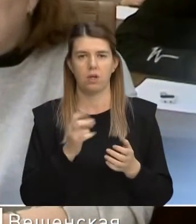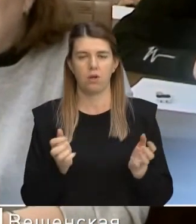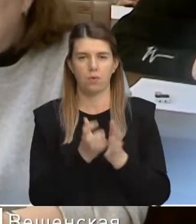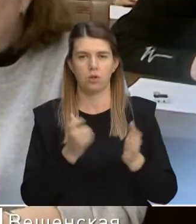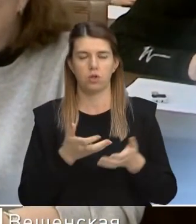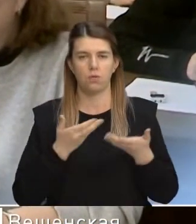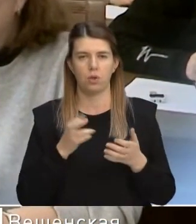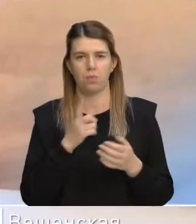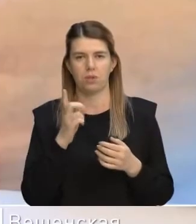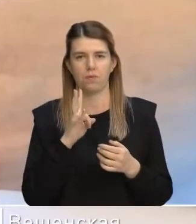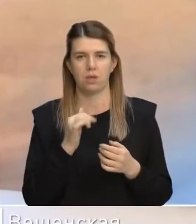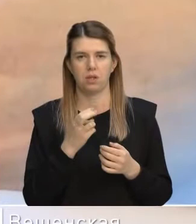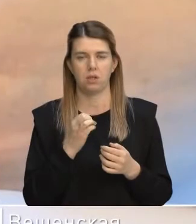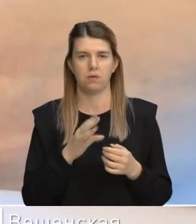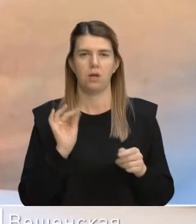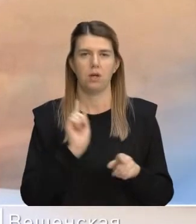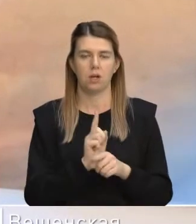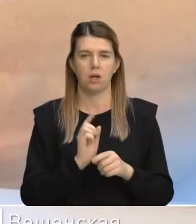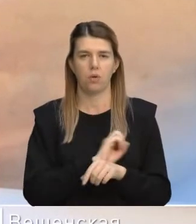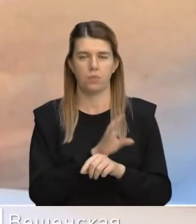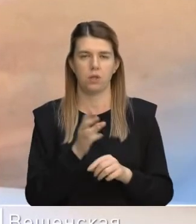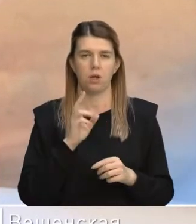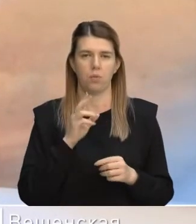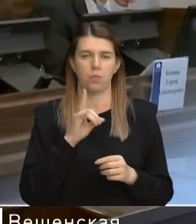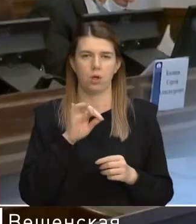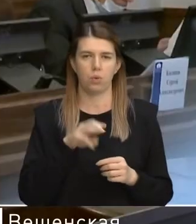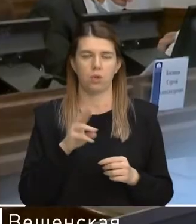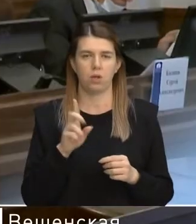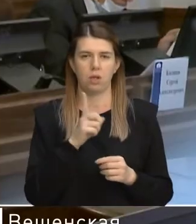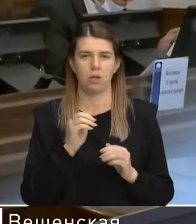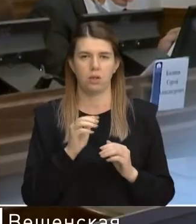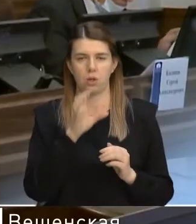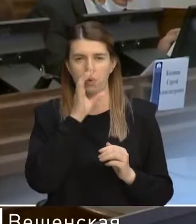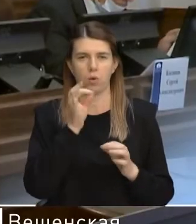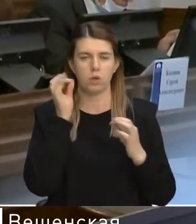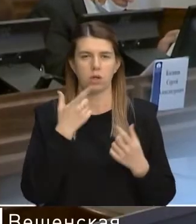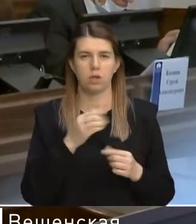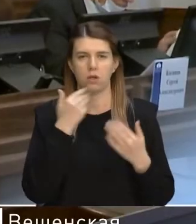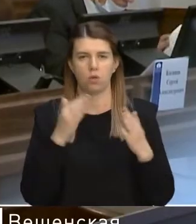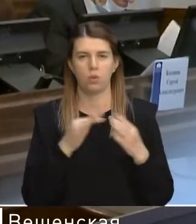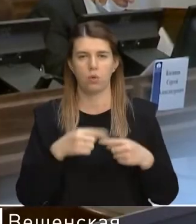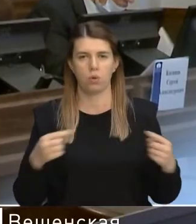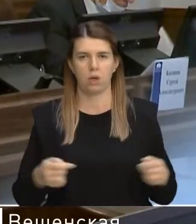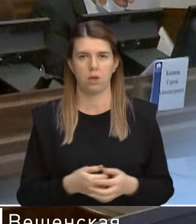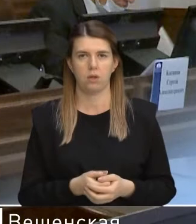содержание животных без владельцев, в том числе на обеспечение приютов для беспризорных собак и кошек, а также другие.